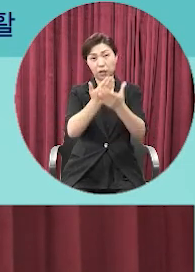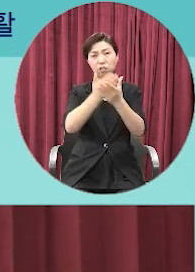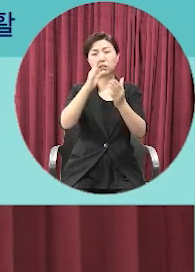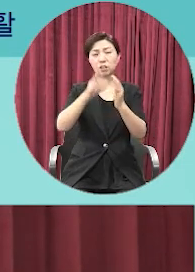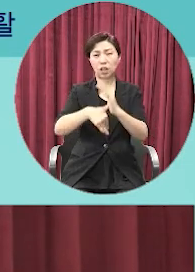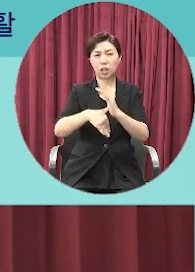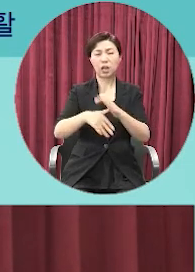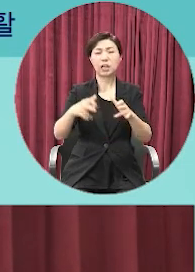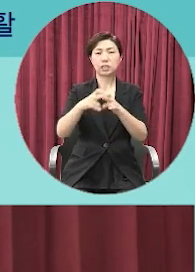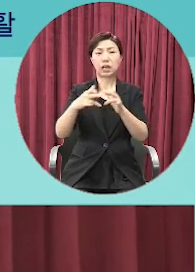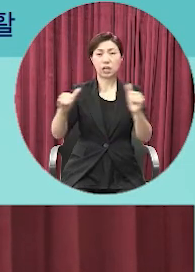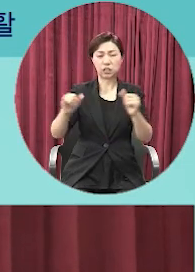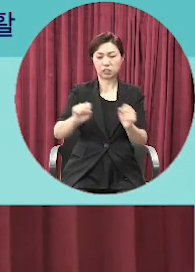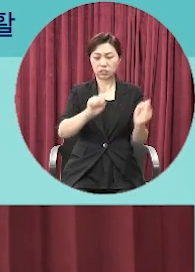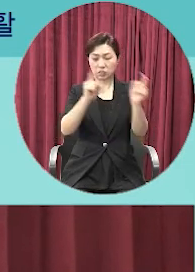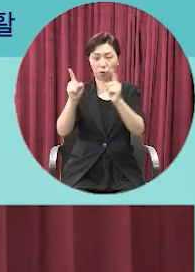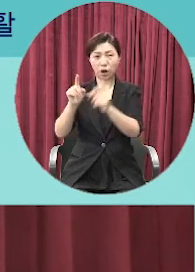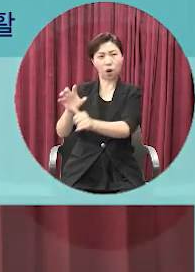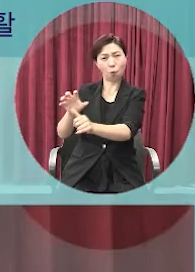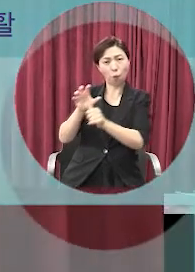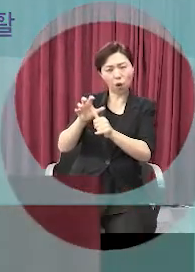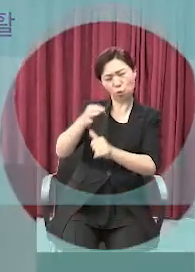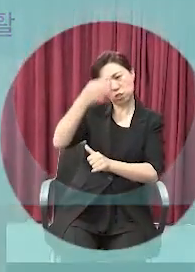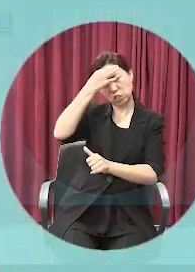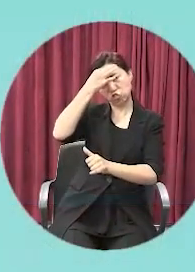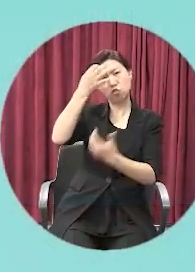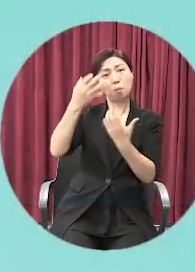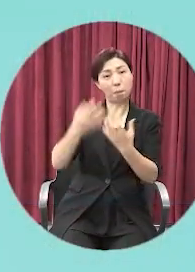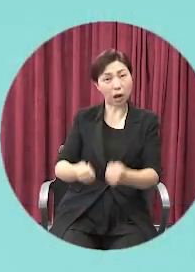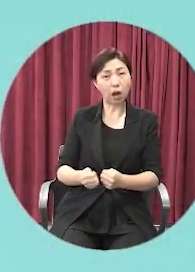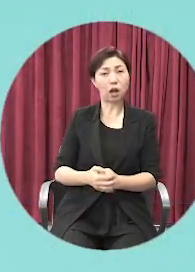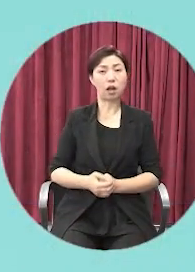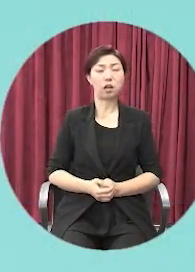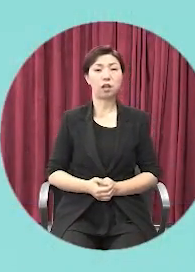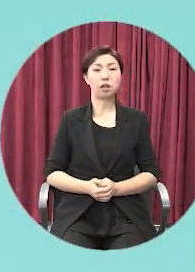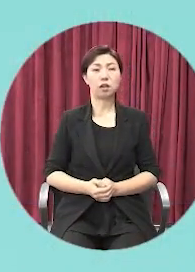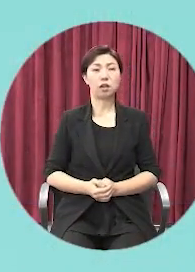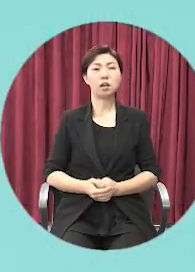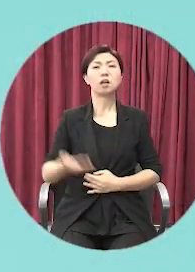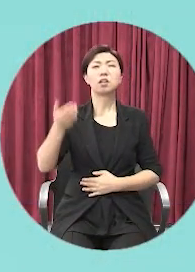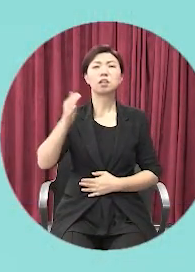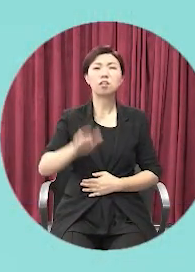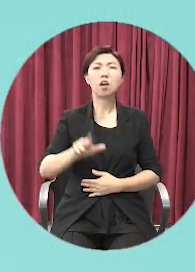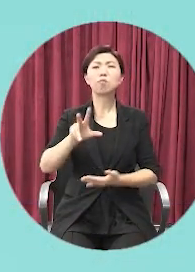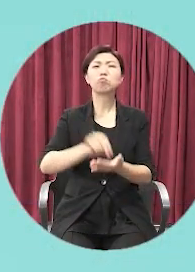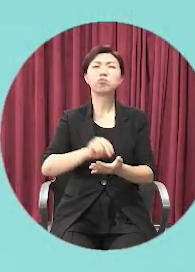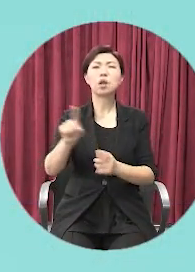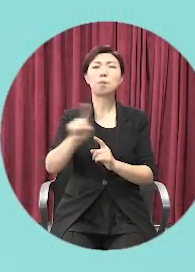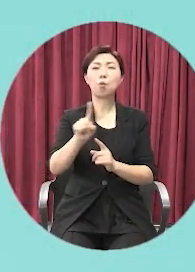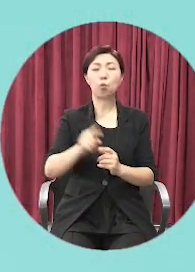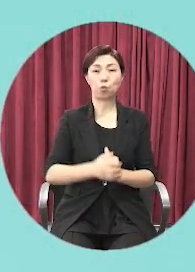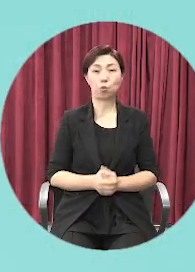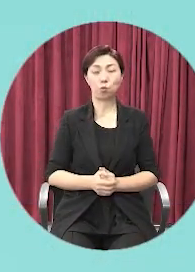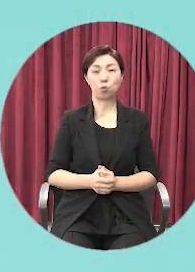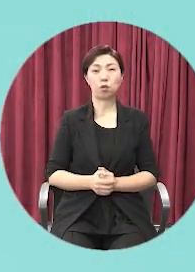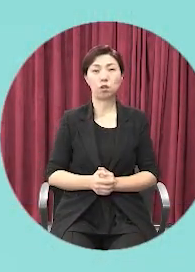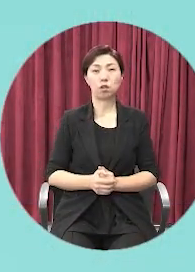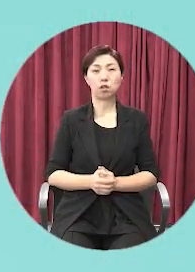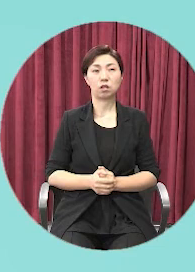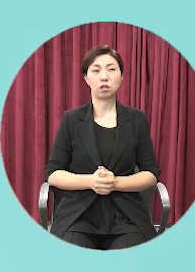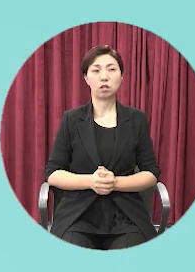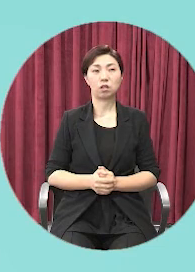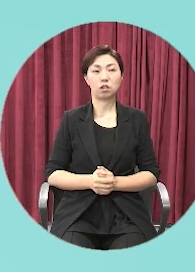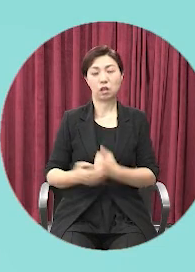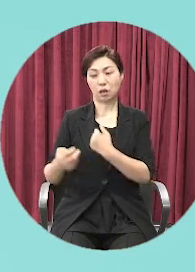재활에 활용할 수 있는 여러 가지 기술도 굉장히 많이 개발이 되고 있는 것 같습니다. 근데 그 현장에서 이렇게 그